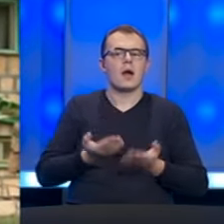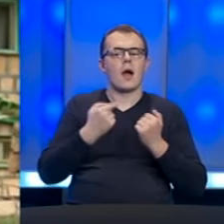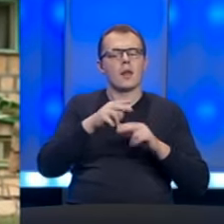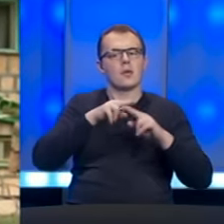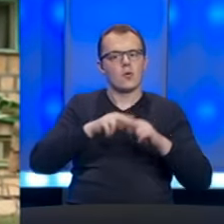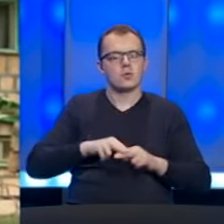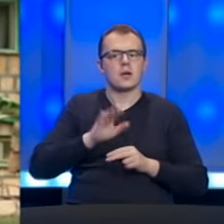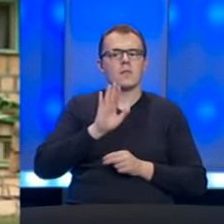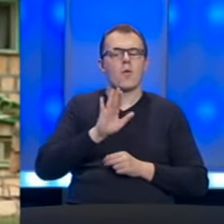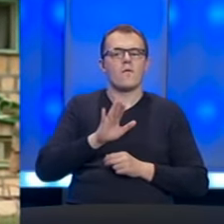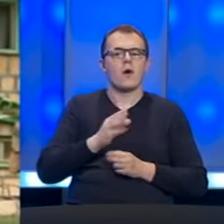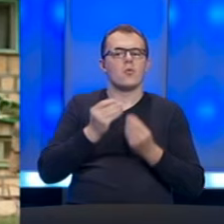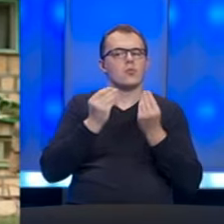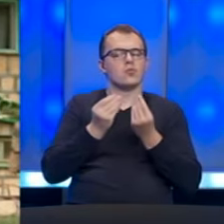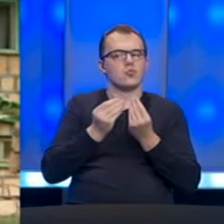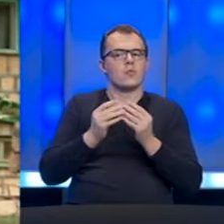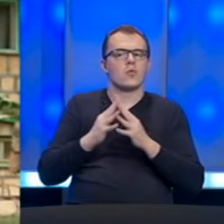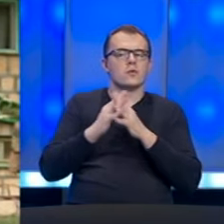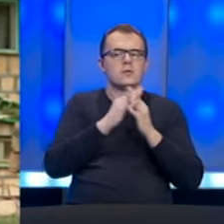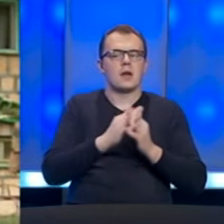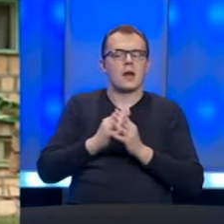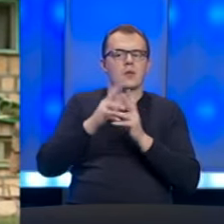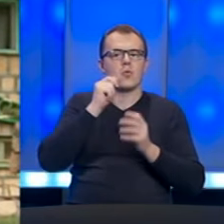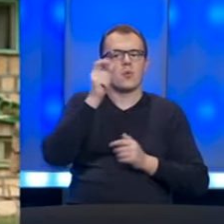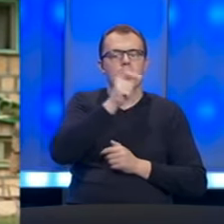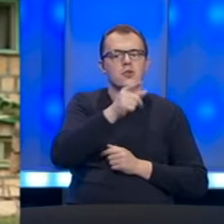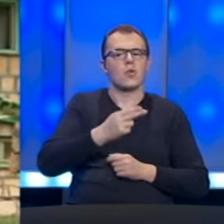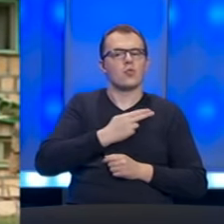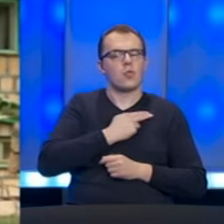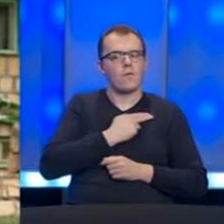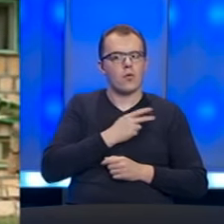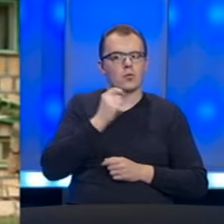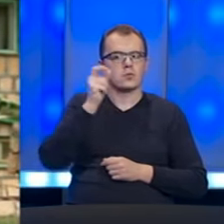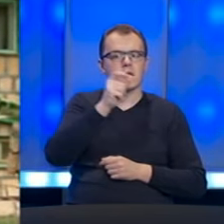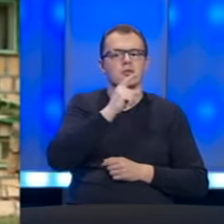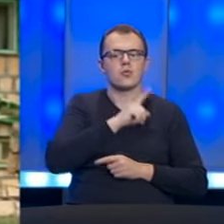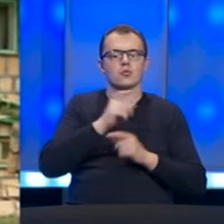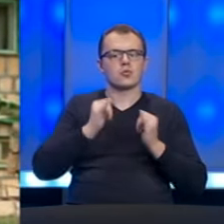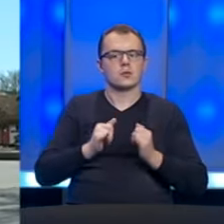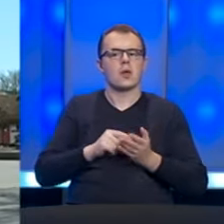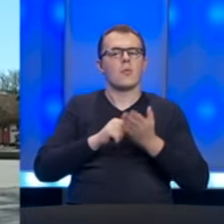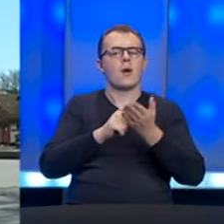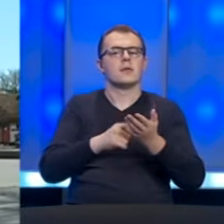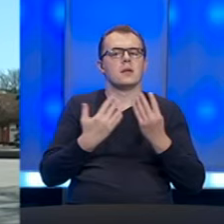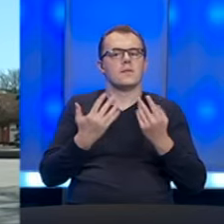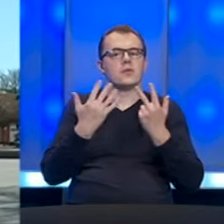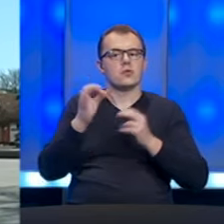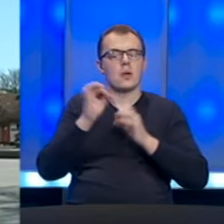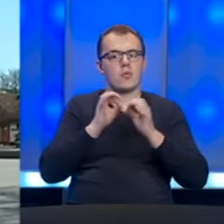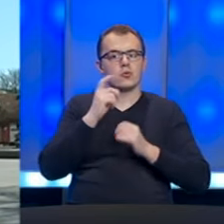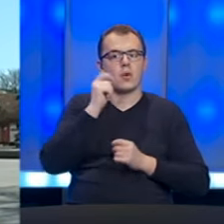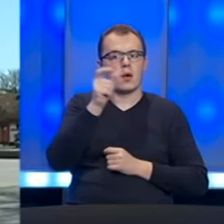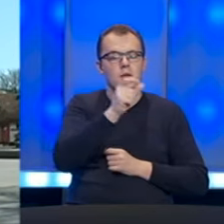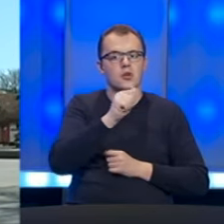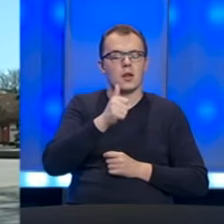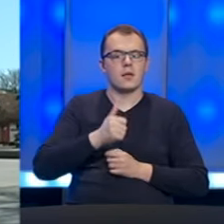ostanemo ovako uz dobru saradnju građana, uz odgovornost građana koji su do sada pokazali, 98% građana